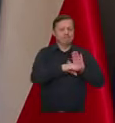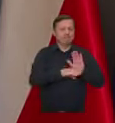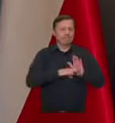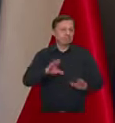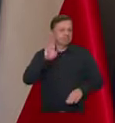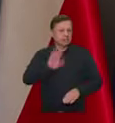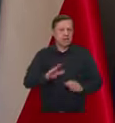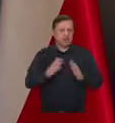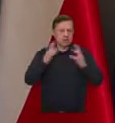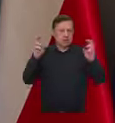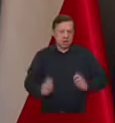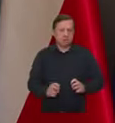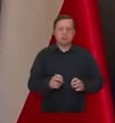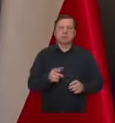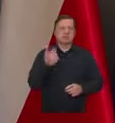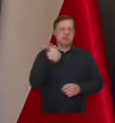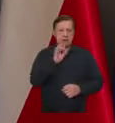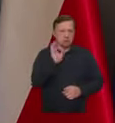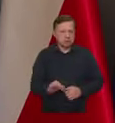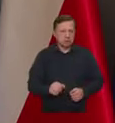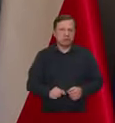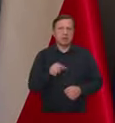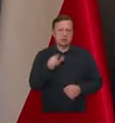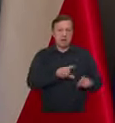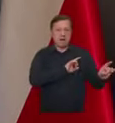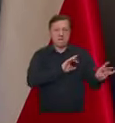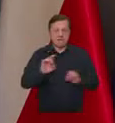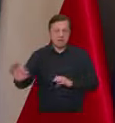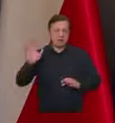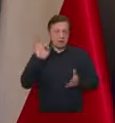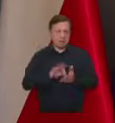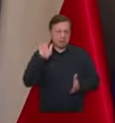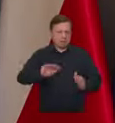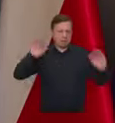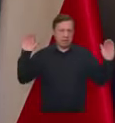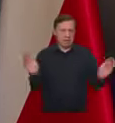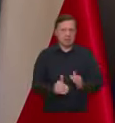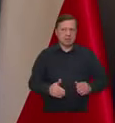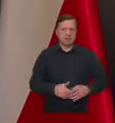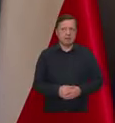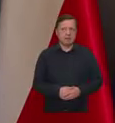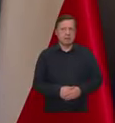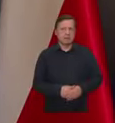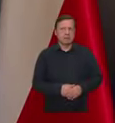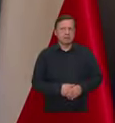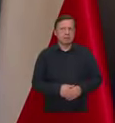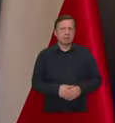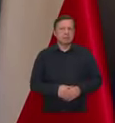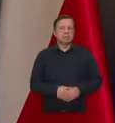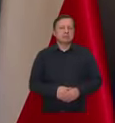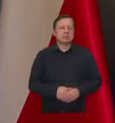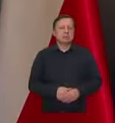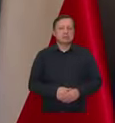dotyczące izolacji. To na pewno pomoże ograniczyć zasięg choroby w naszym kraju. Ponieważ była to metoda skuteczna, tak jak pan